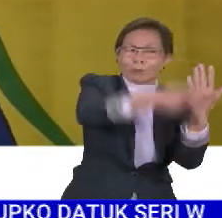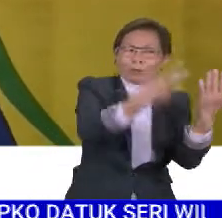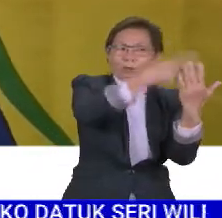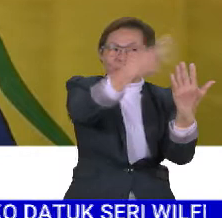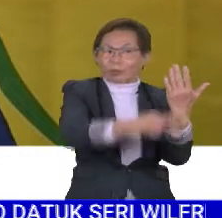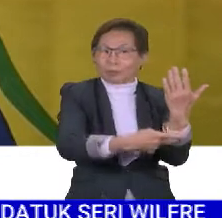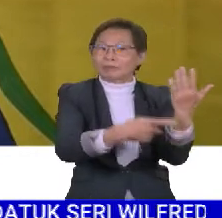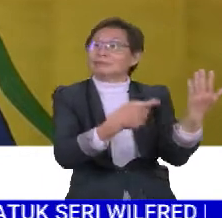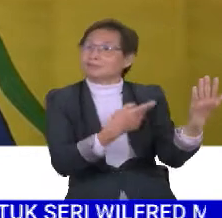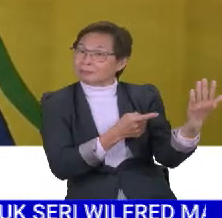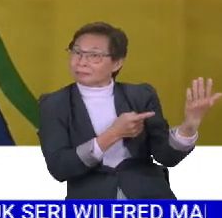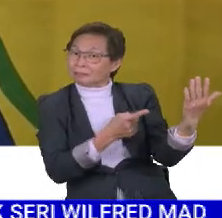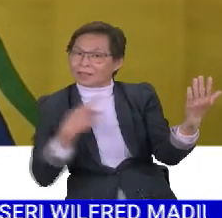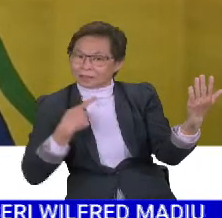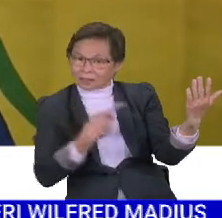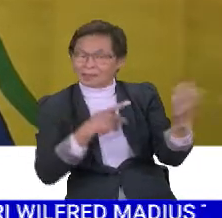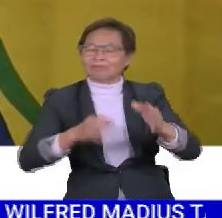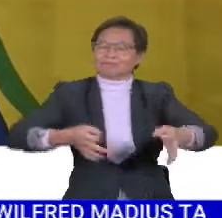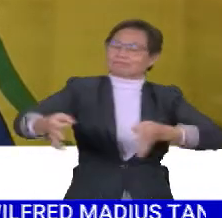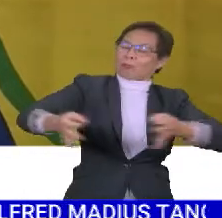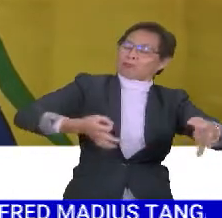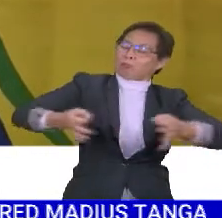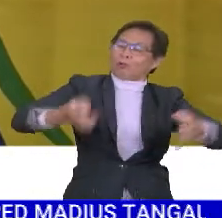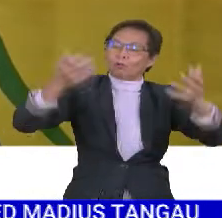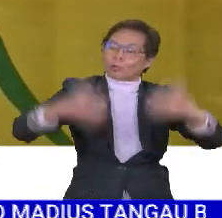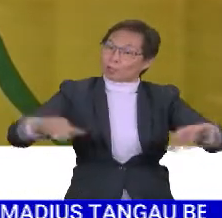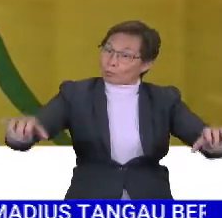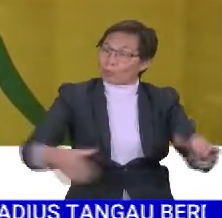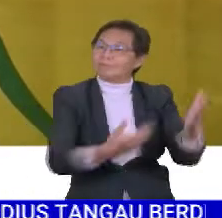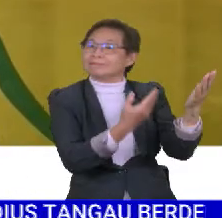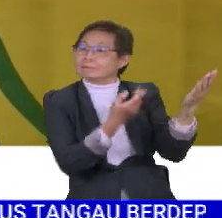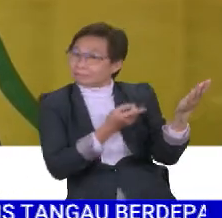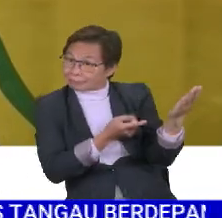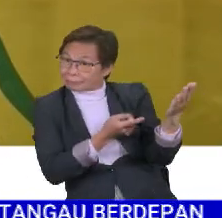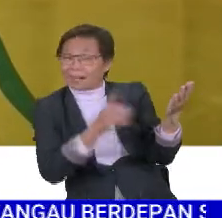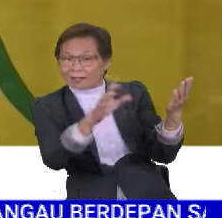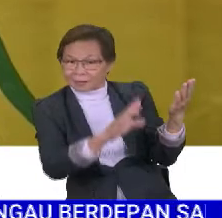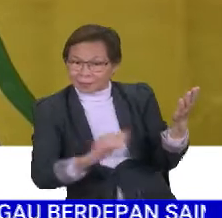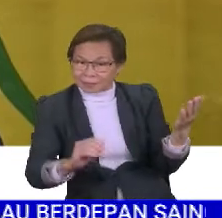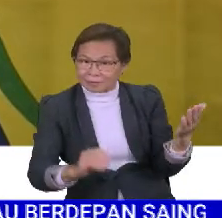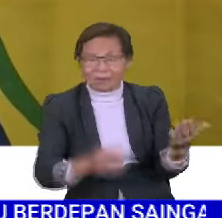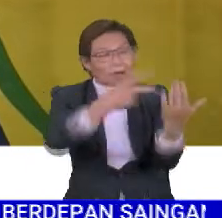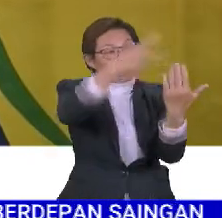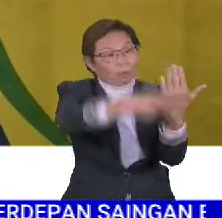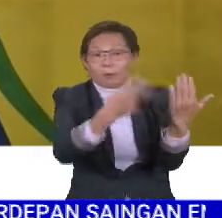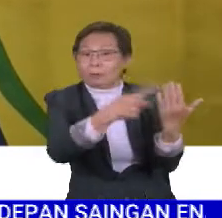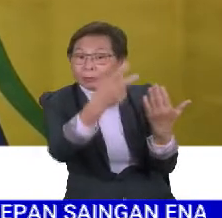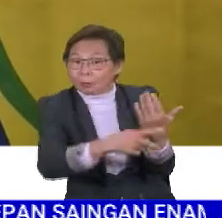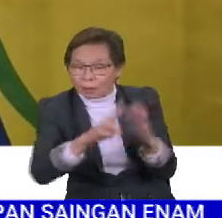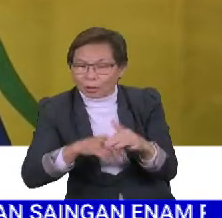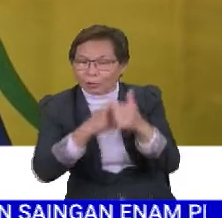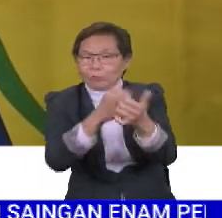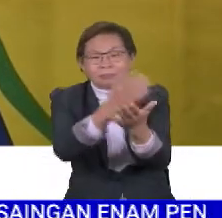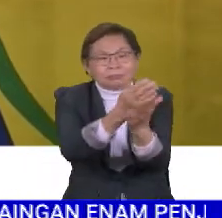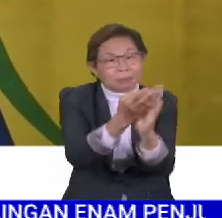yang telah pun kita jelaskan apa yang telah dilaksanakan. Dan inisiatif ini adalah berdasarkan